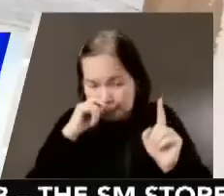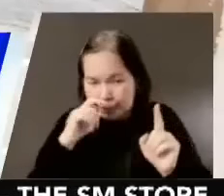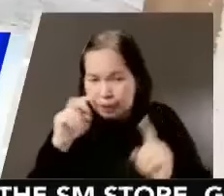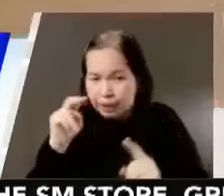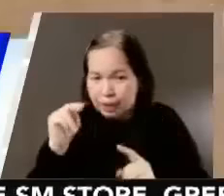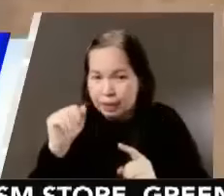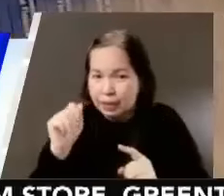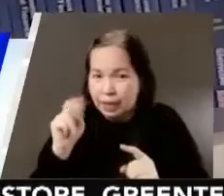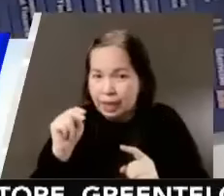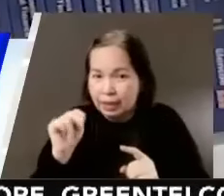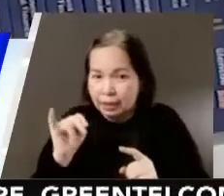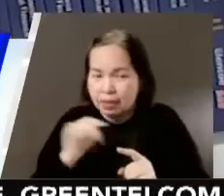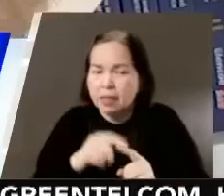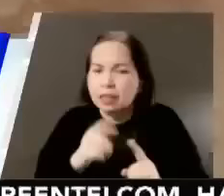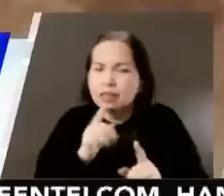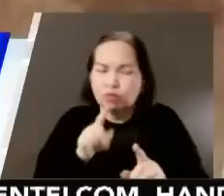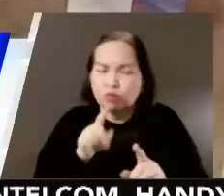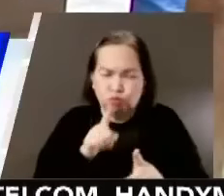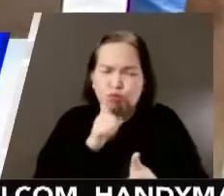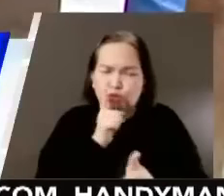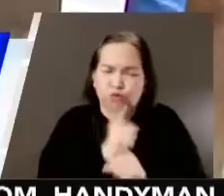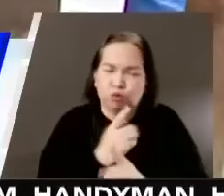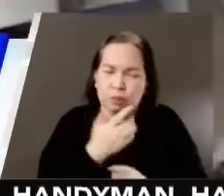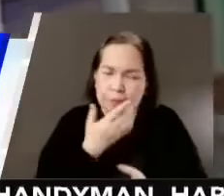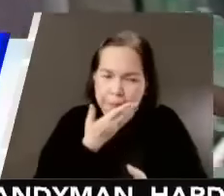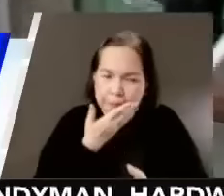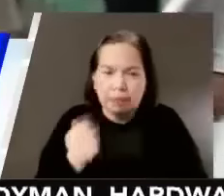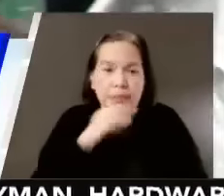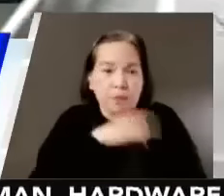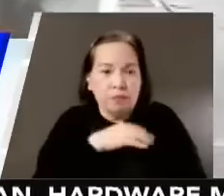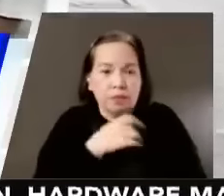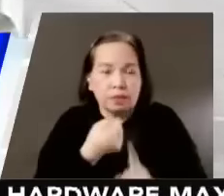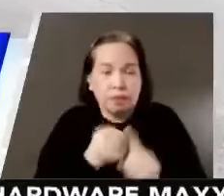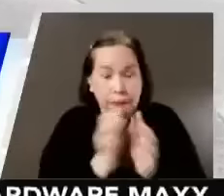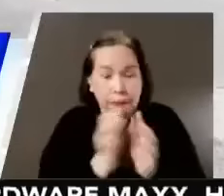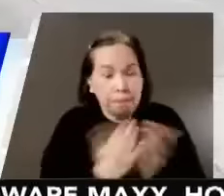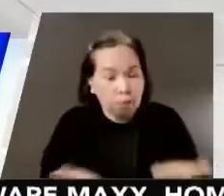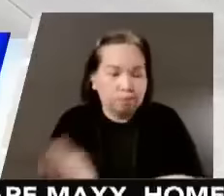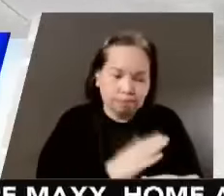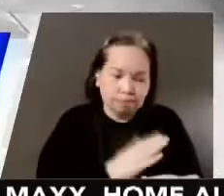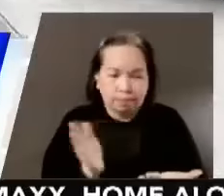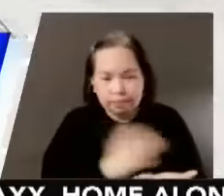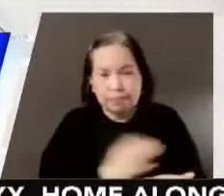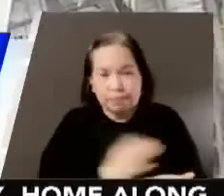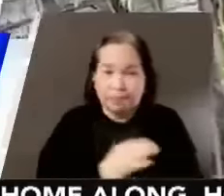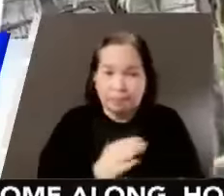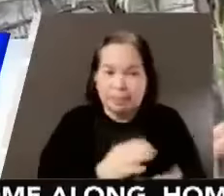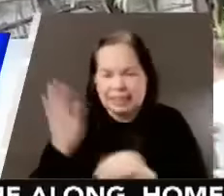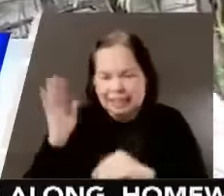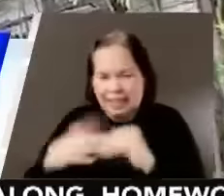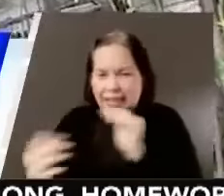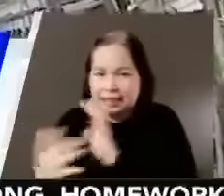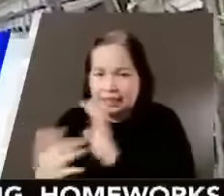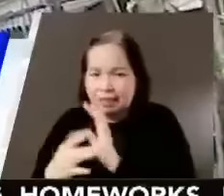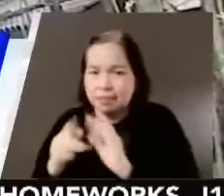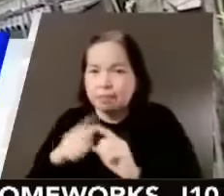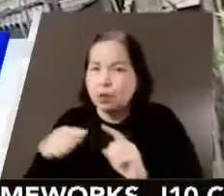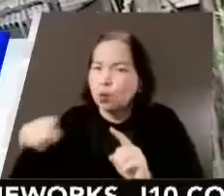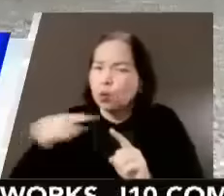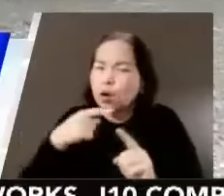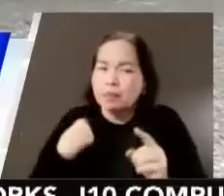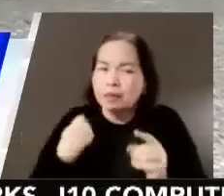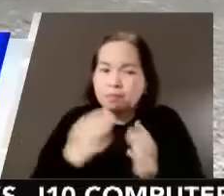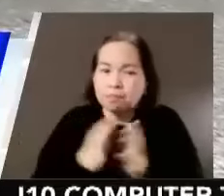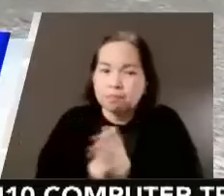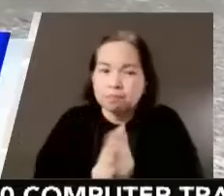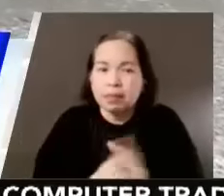pahina ng binubuklat na aklat. At para maabot ang mas maraming uhaw sa kaalaman, meron siyang book van na